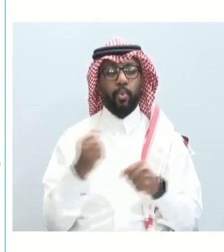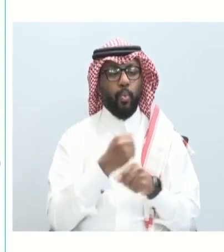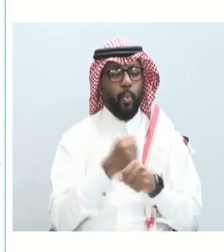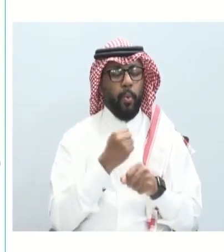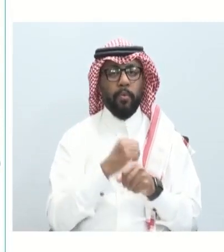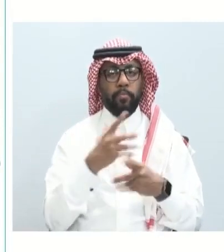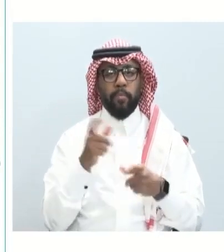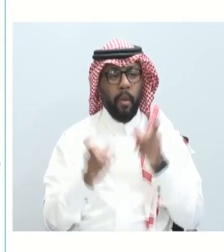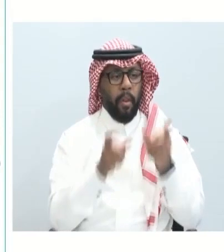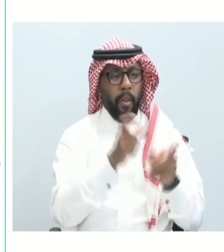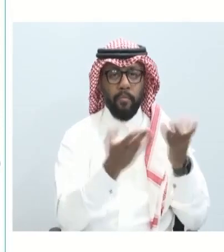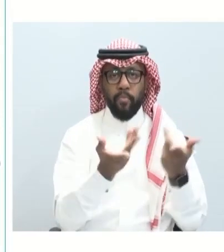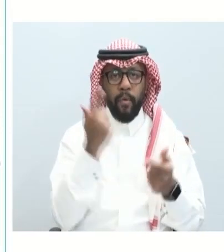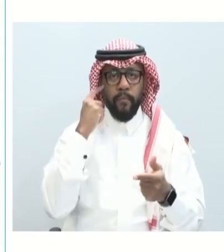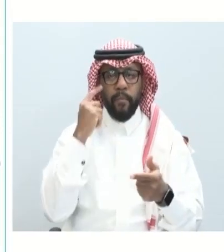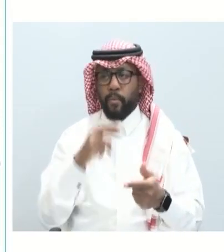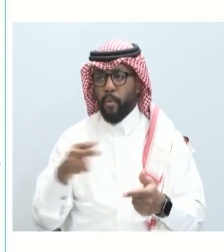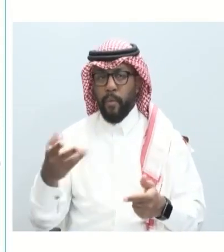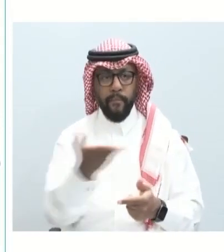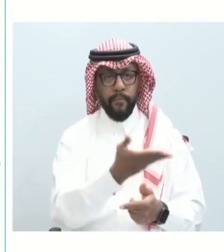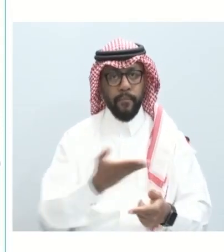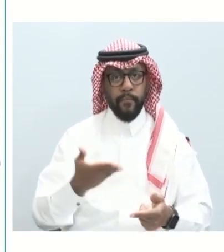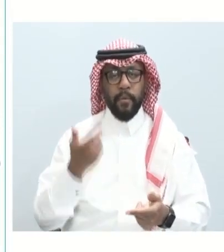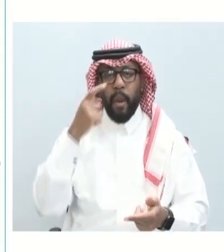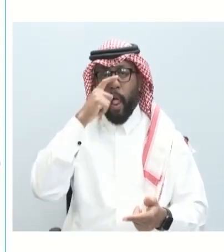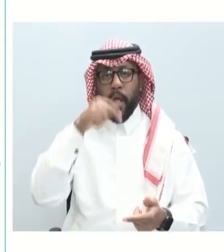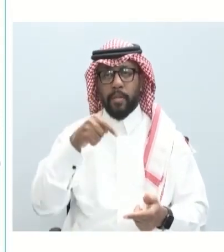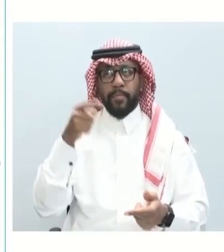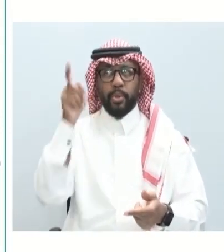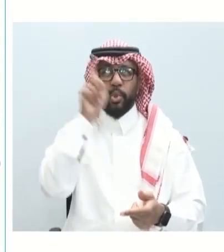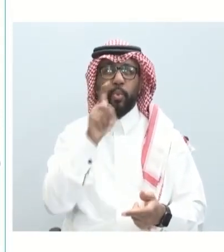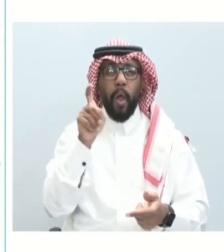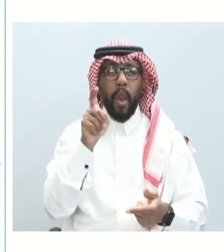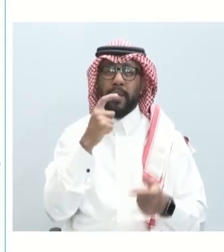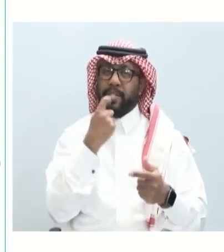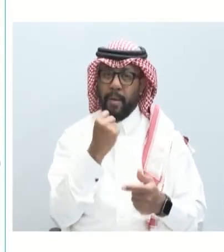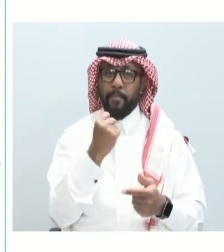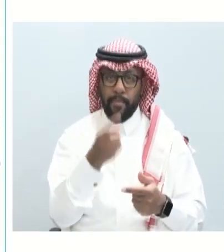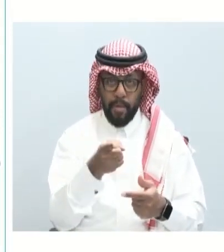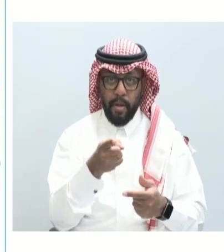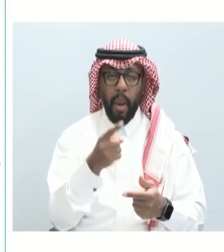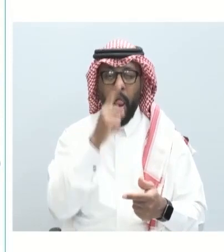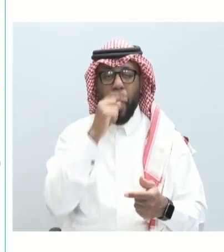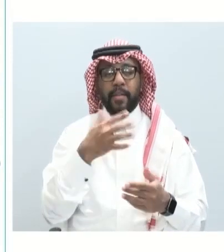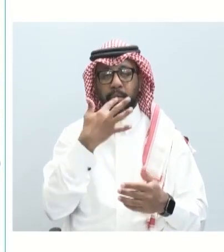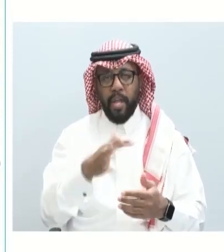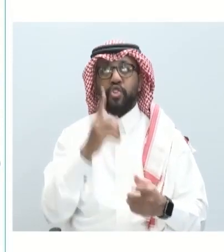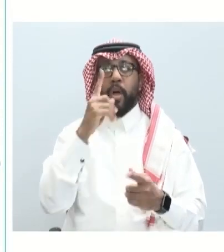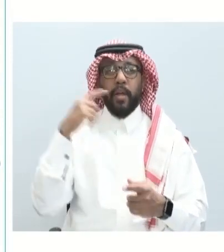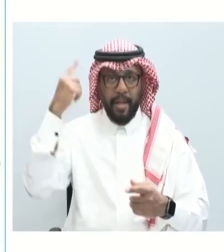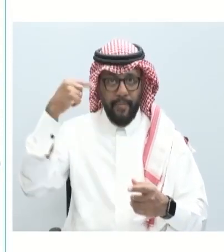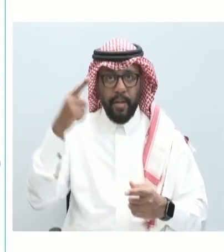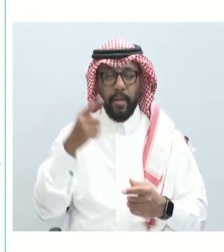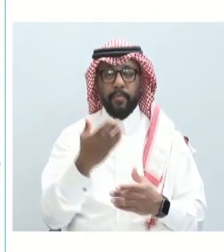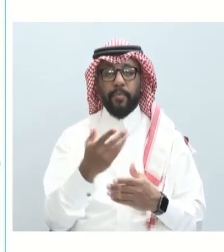نستطيع بالتفكير المنطقي حل هذا اللغز او هذا السؤال احسنتم نقول فهد